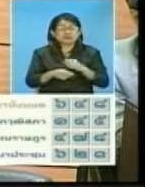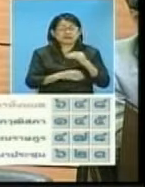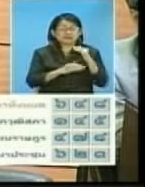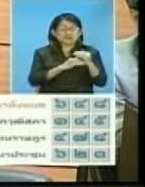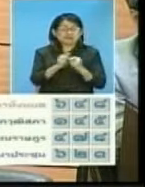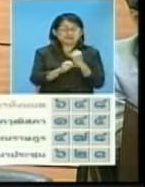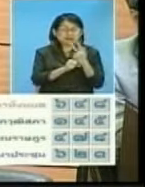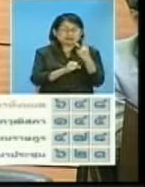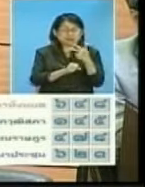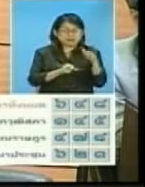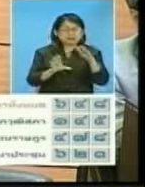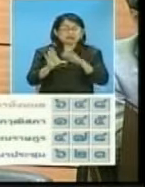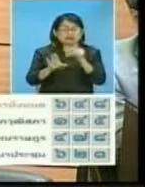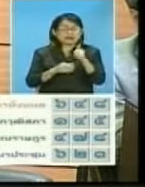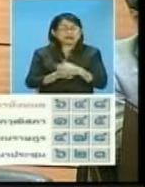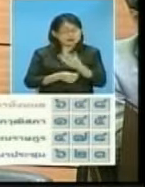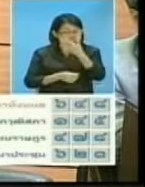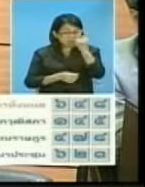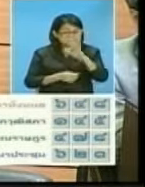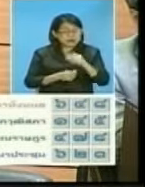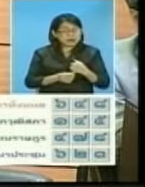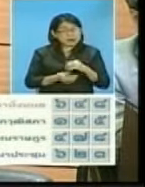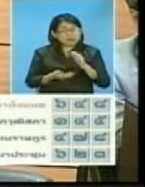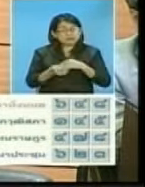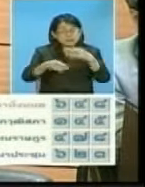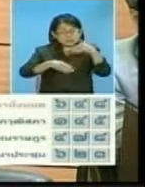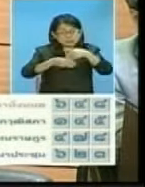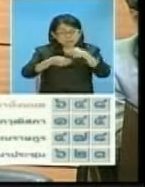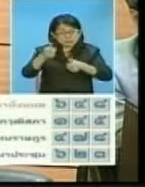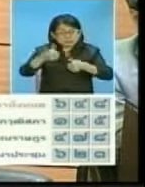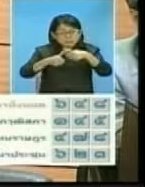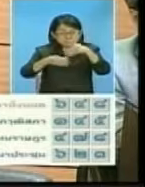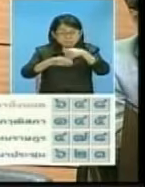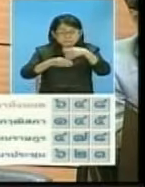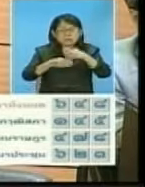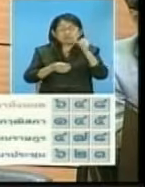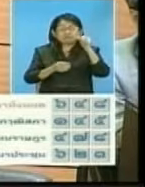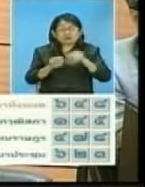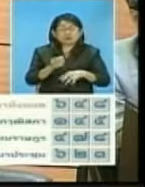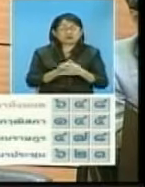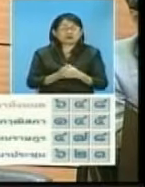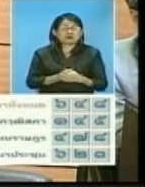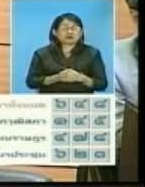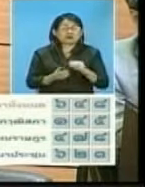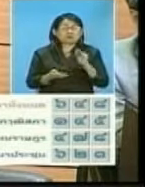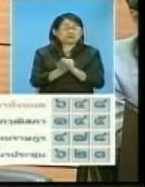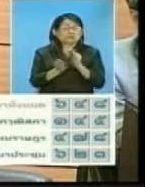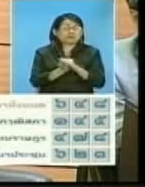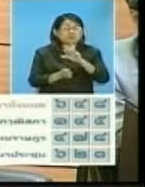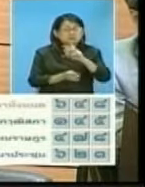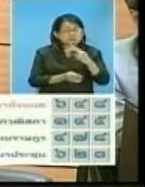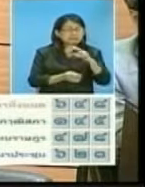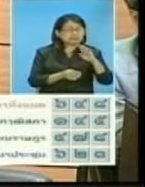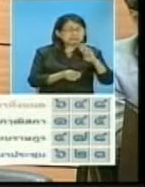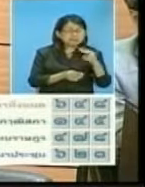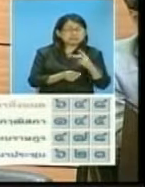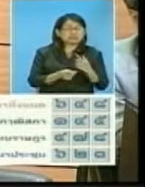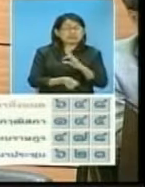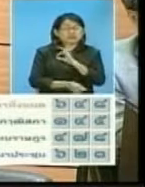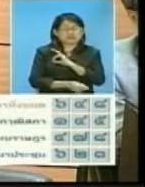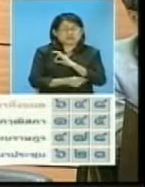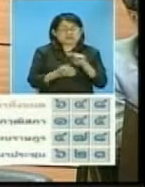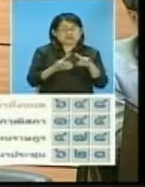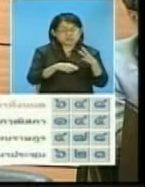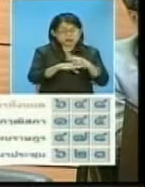อบตกเนี่ยเขาได้ 4-50,000 เสียงเนี่ยเขาหาเสียงอีกหมื่นกว่าเสียงก็ได้เป็นนะแล้วก็เป็นตัวแทนพรรคยังชัดเจนอยู่เ